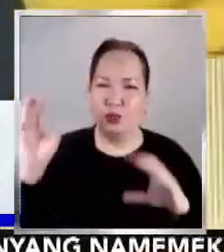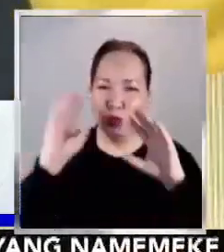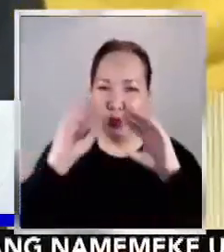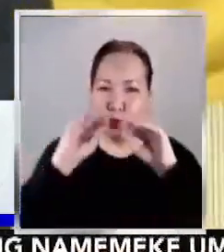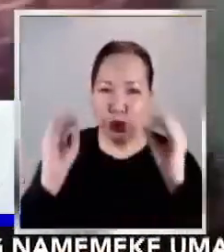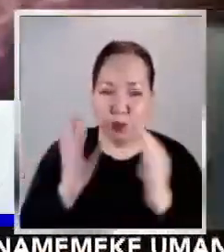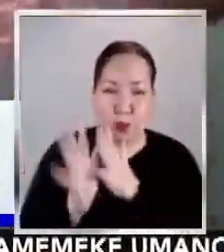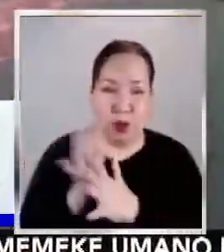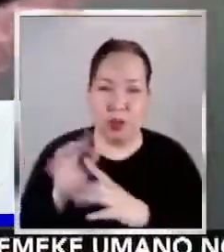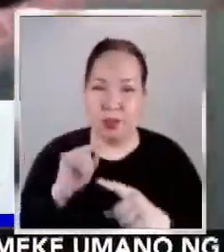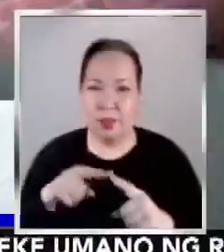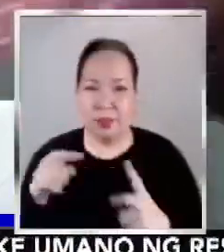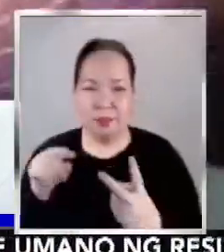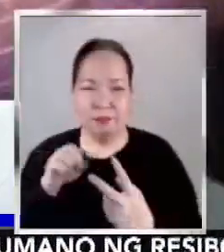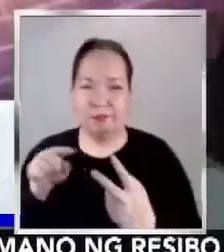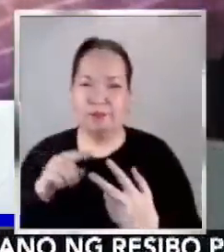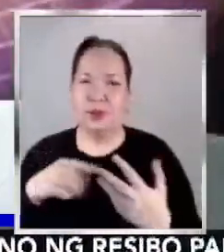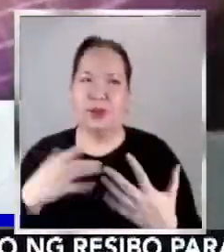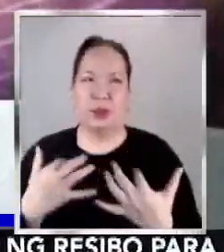Angel Guardian.